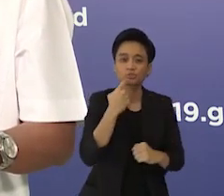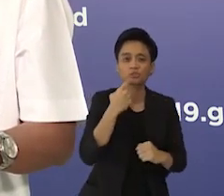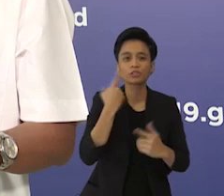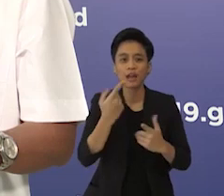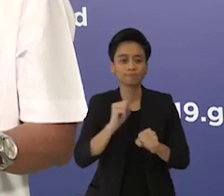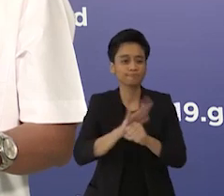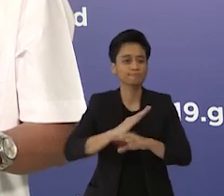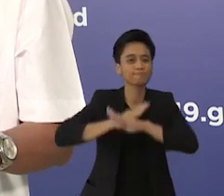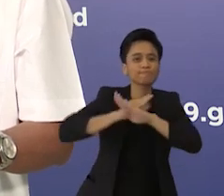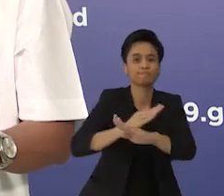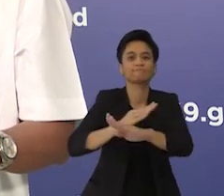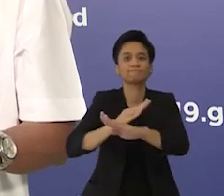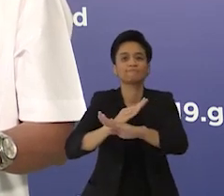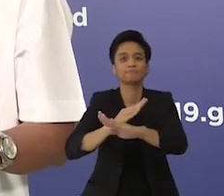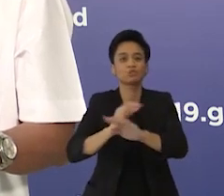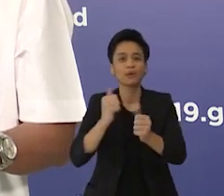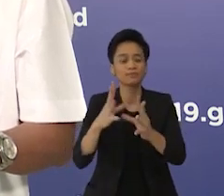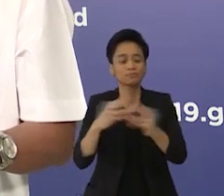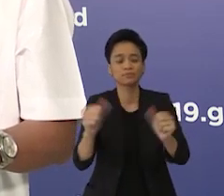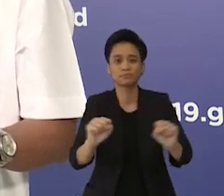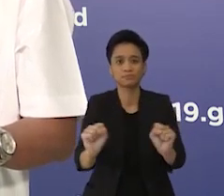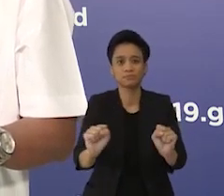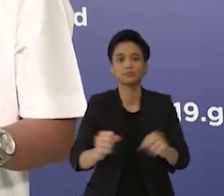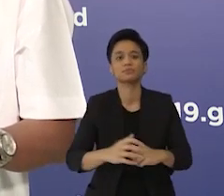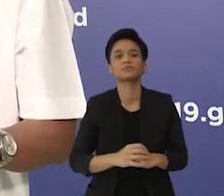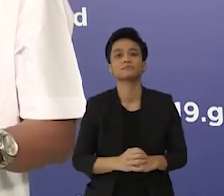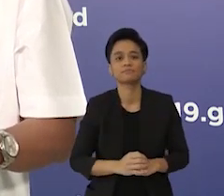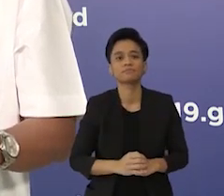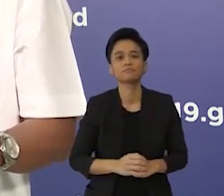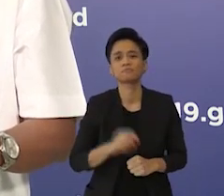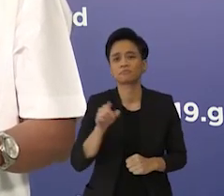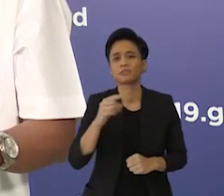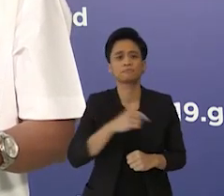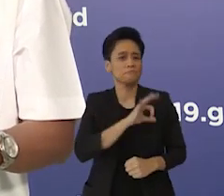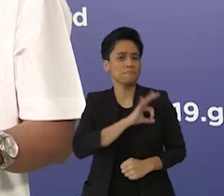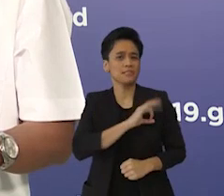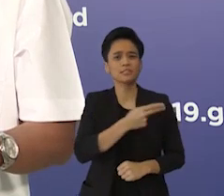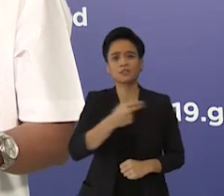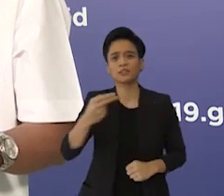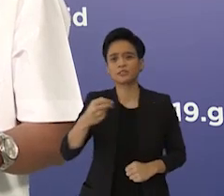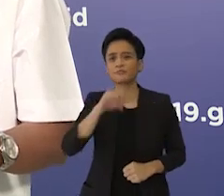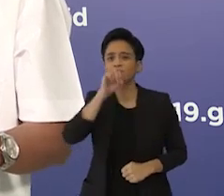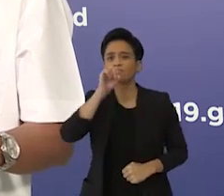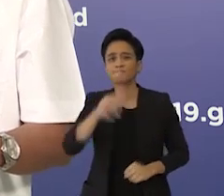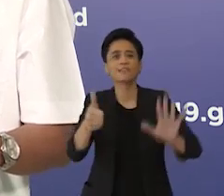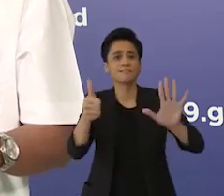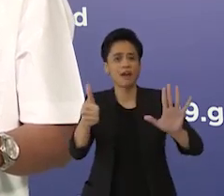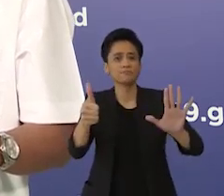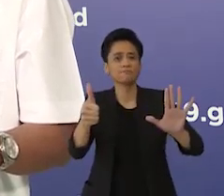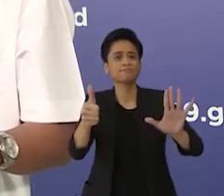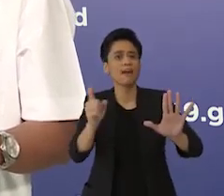percepatan penanganan covert 19 ini B6 arahan presiden yang telah disampaikan beberapa